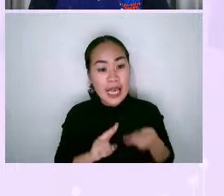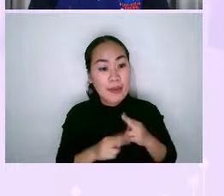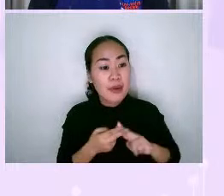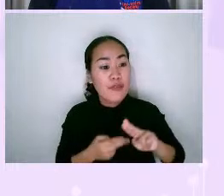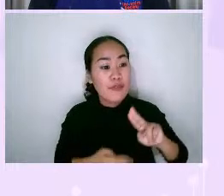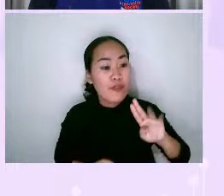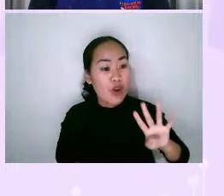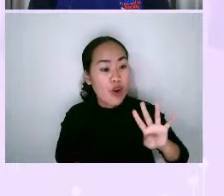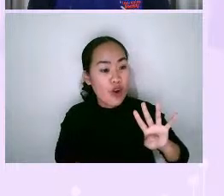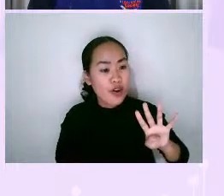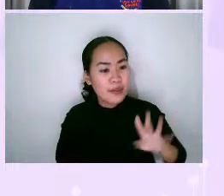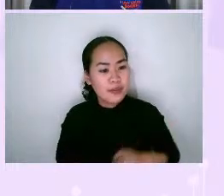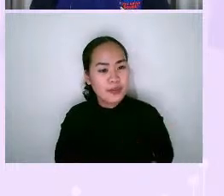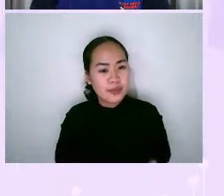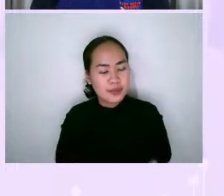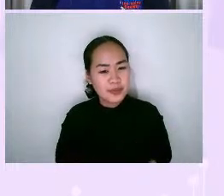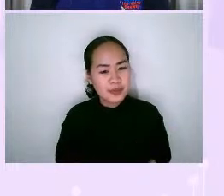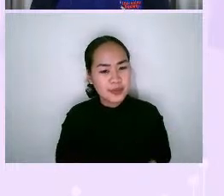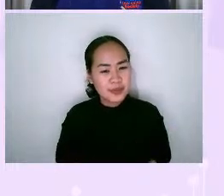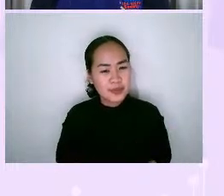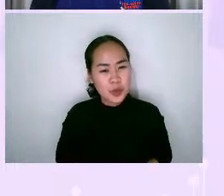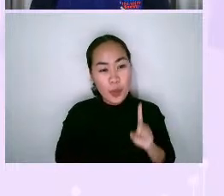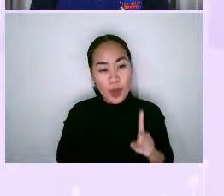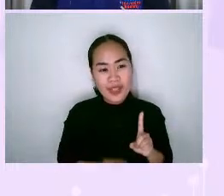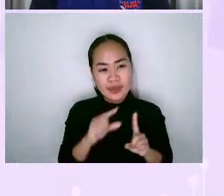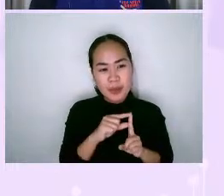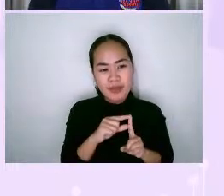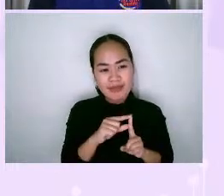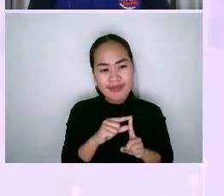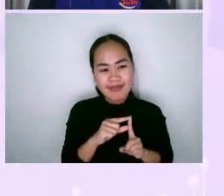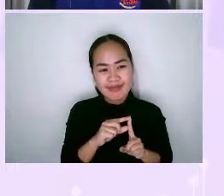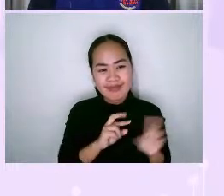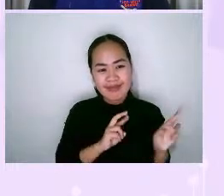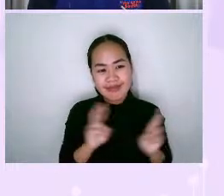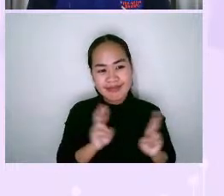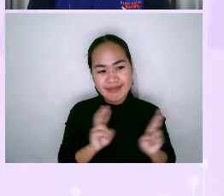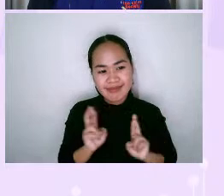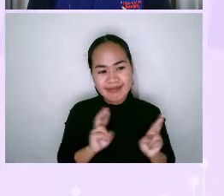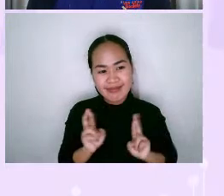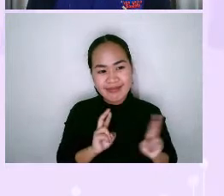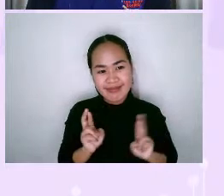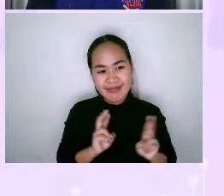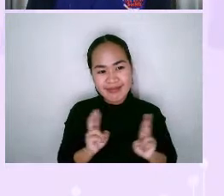Ay, yan po, marker ready?